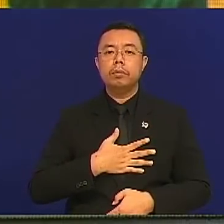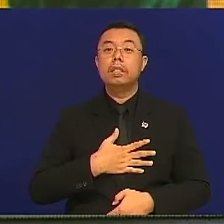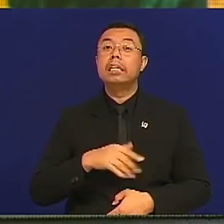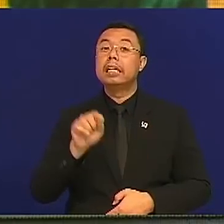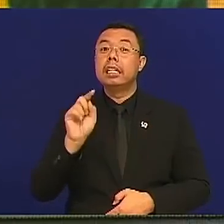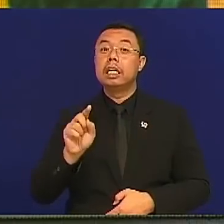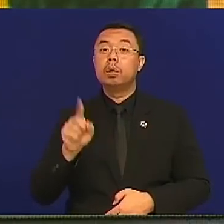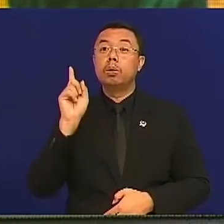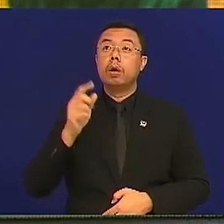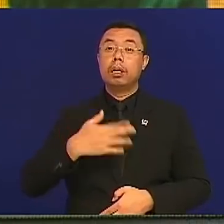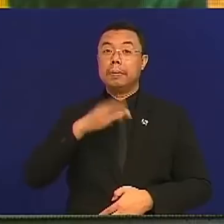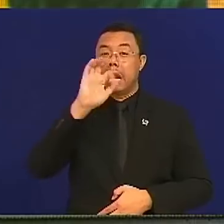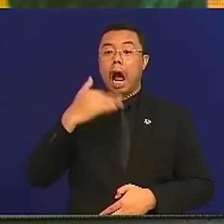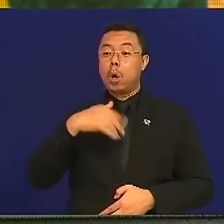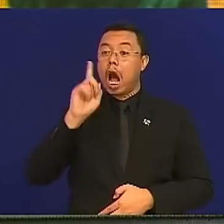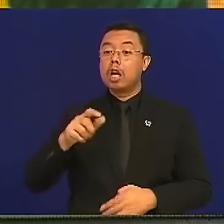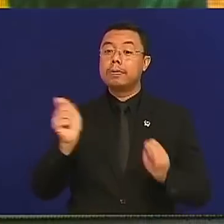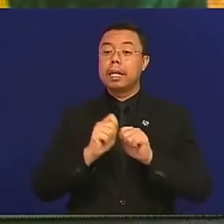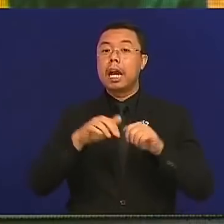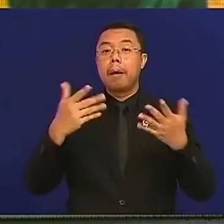Itu ku harus apa Tuhanku.